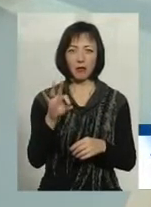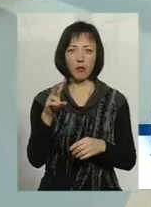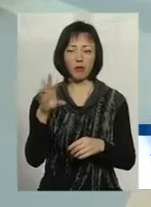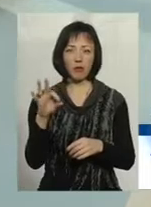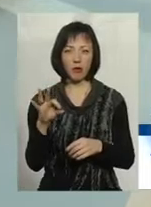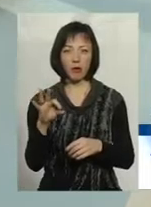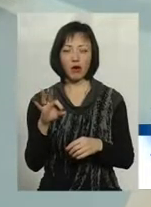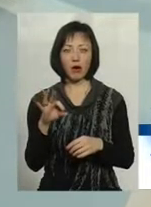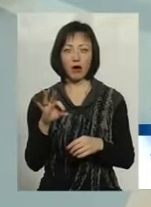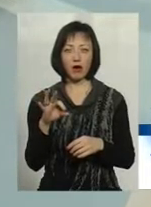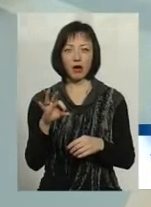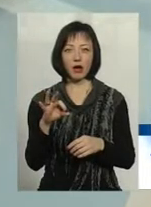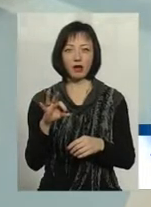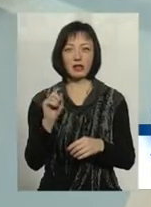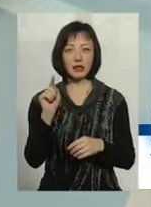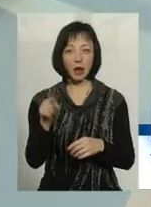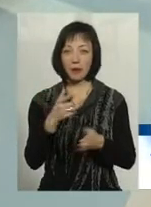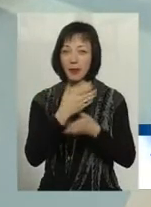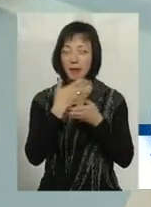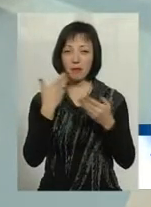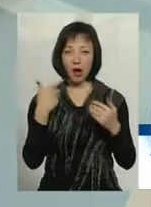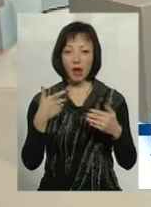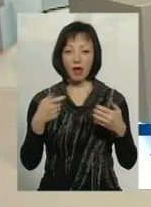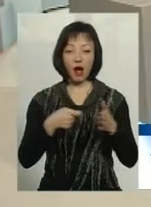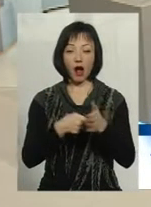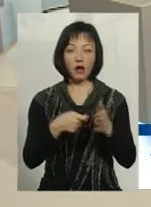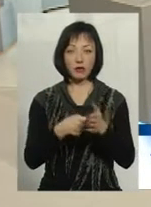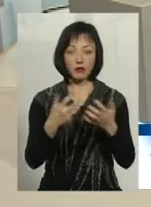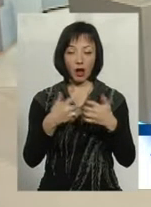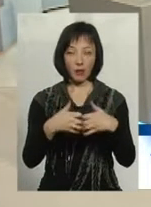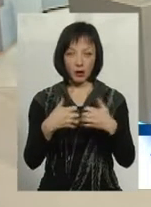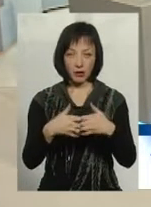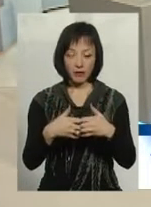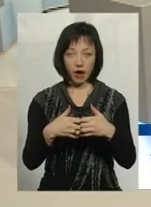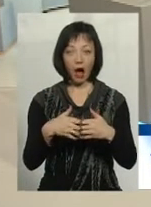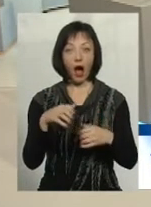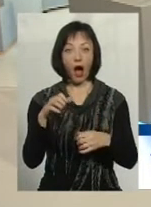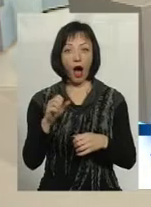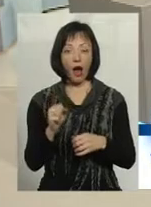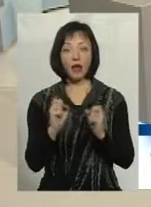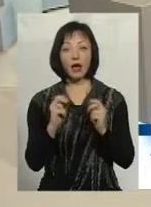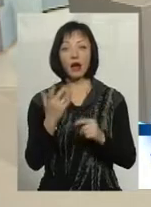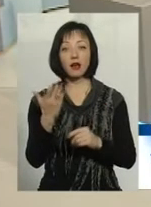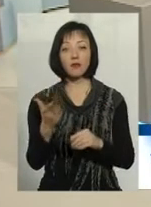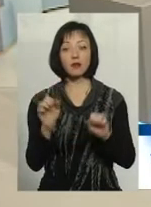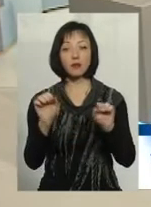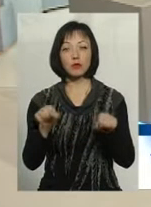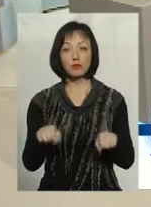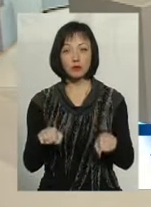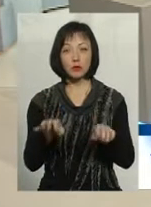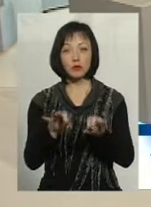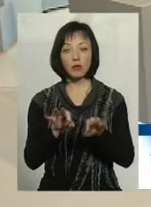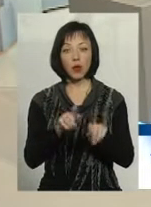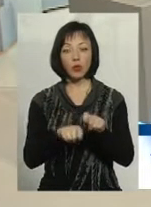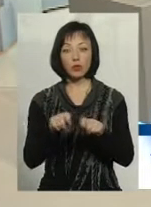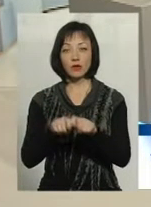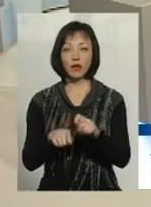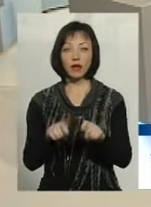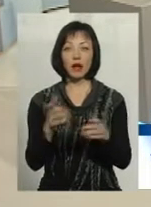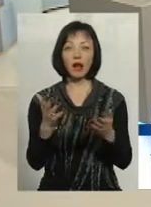піднятті пенсій на 10%, і при збільшенні мінімальної зарплатні в два